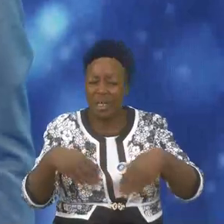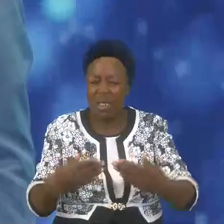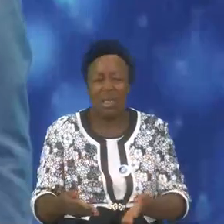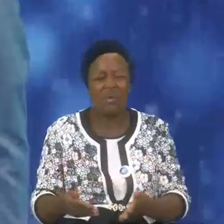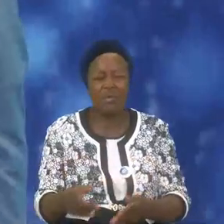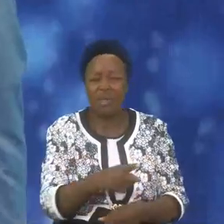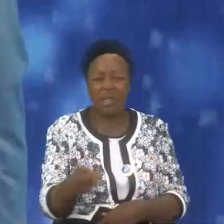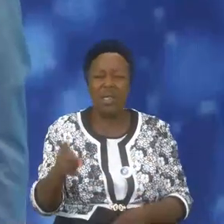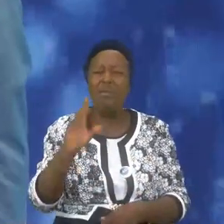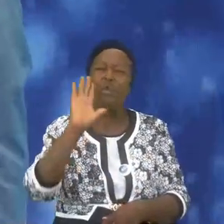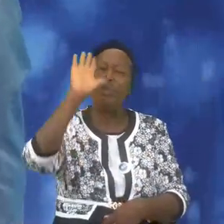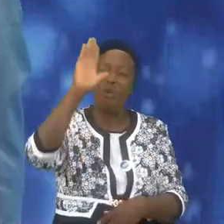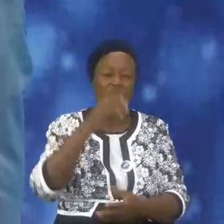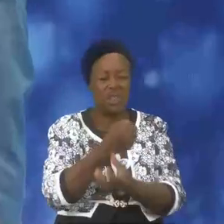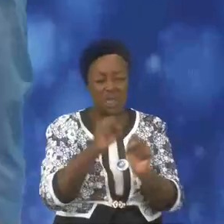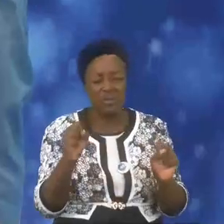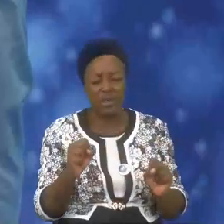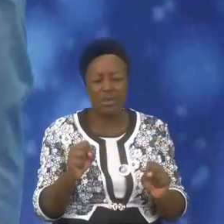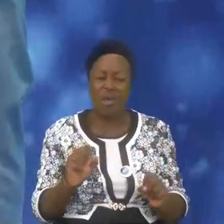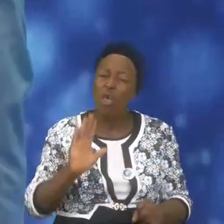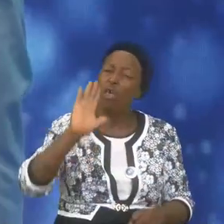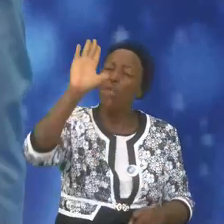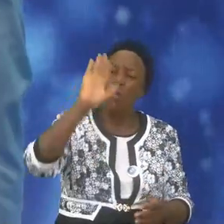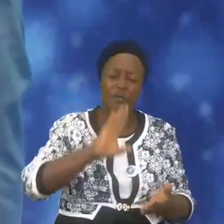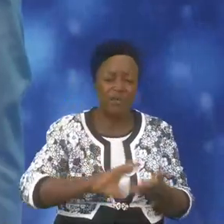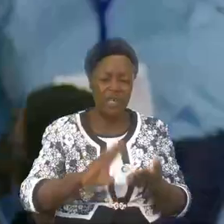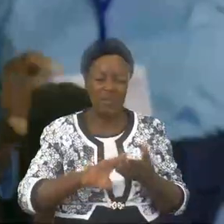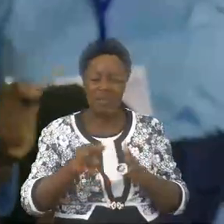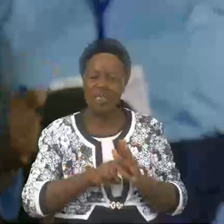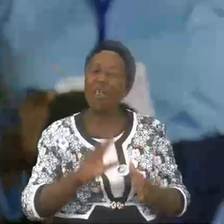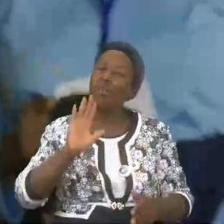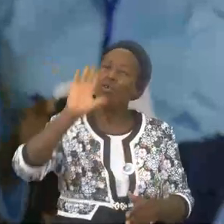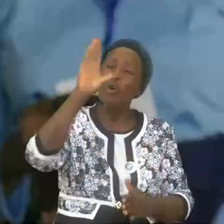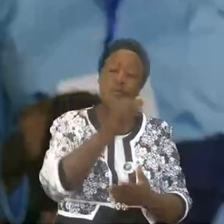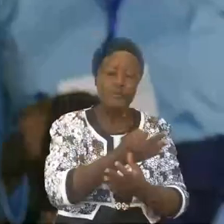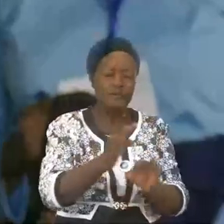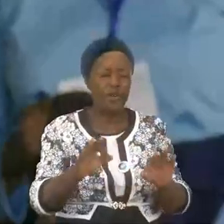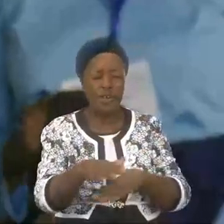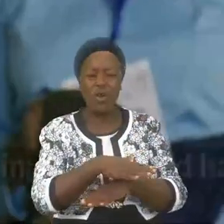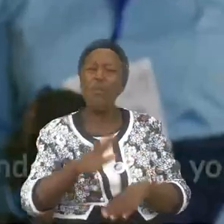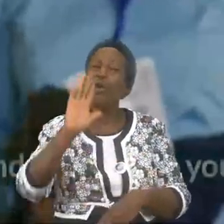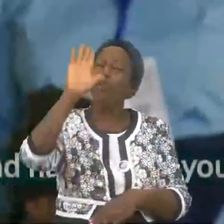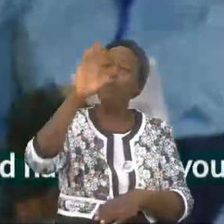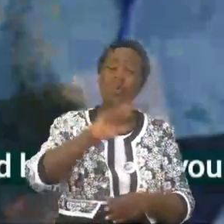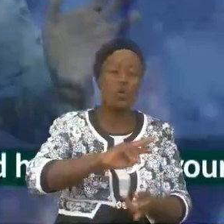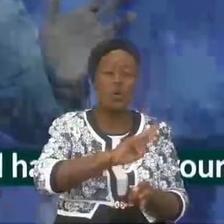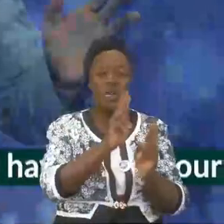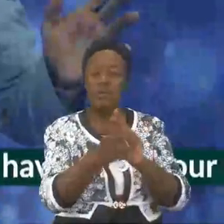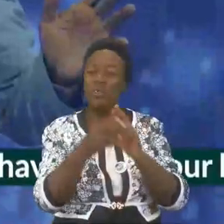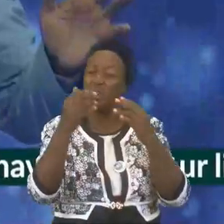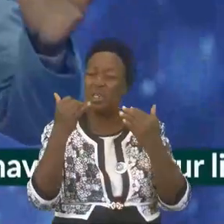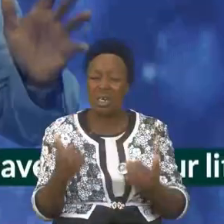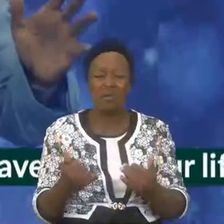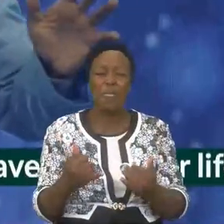Accorde-leur ton salut, ton pardon, ta liberté et ta rédemption